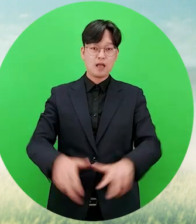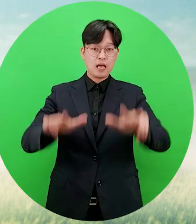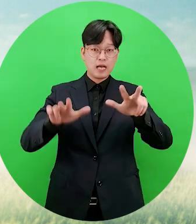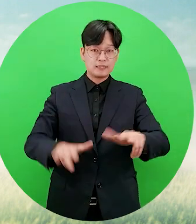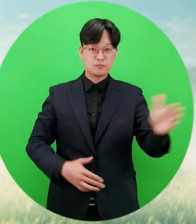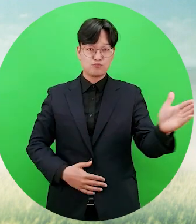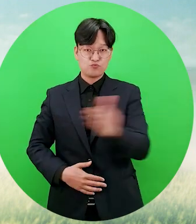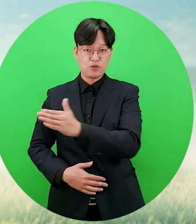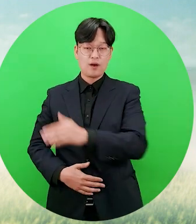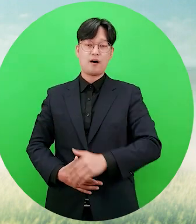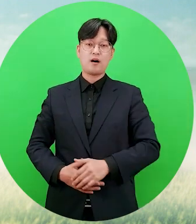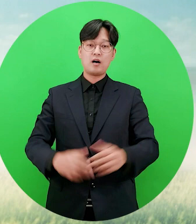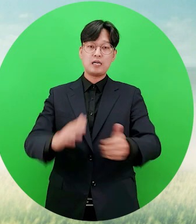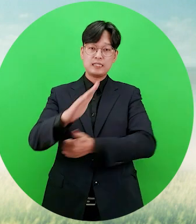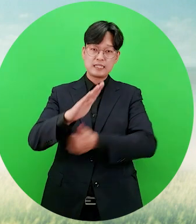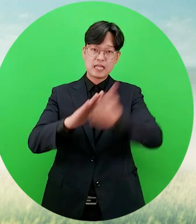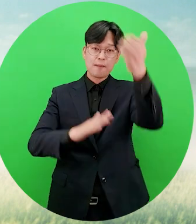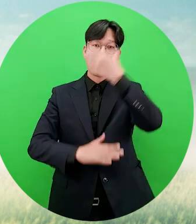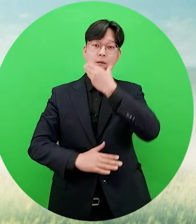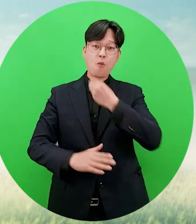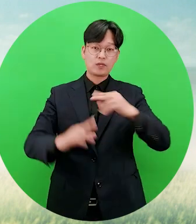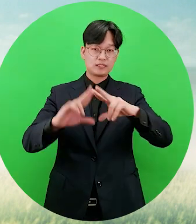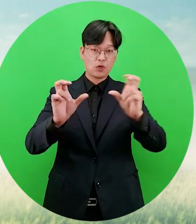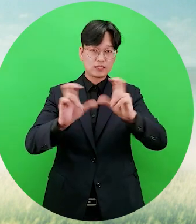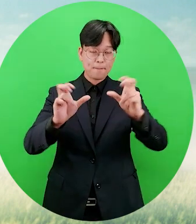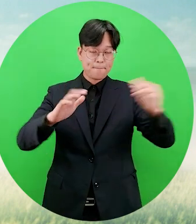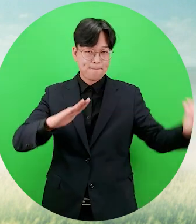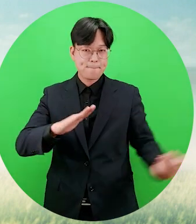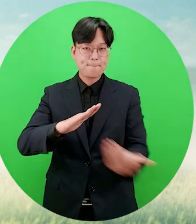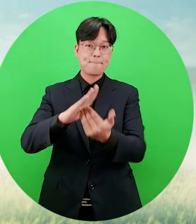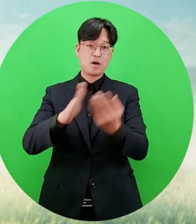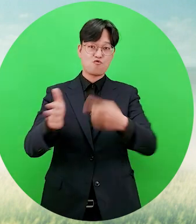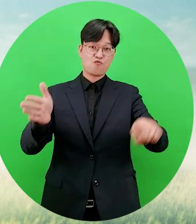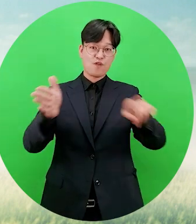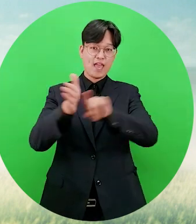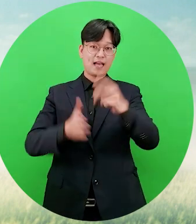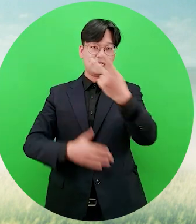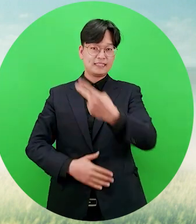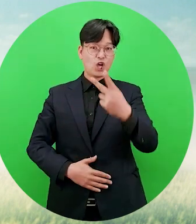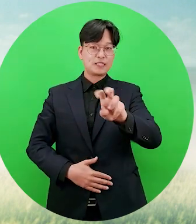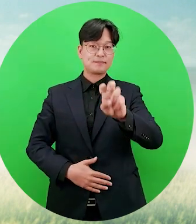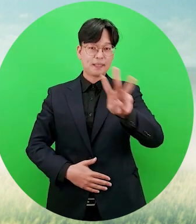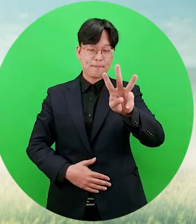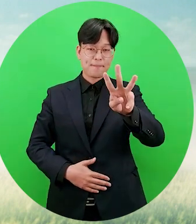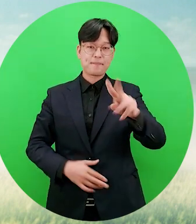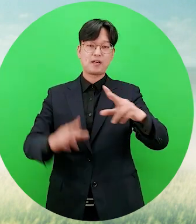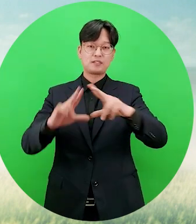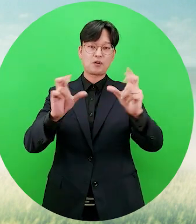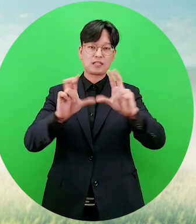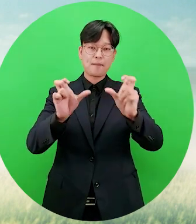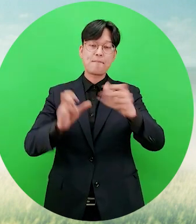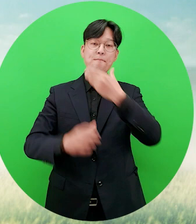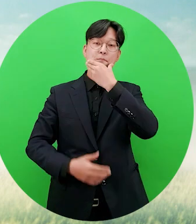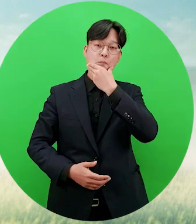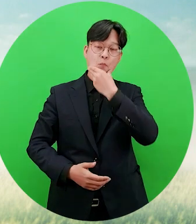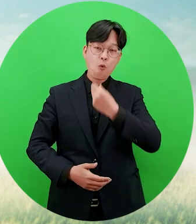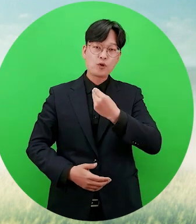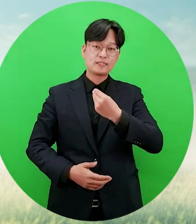지금부터 희망복지도시 성남을 구현하기 위한 2023년도 성남시